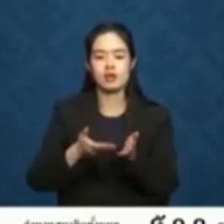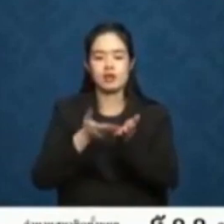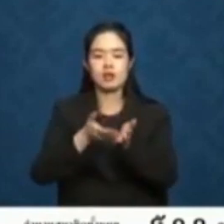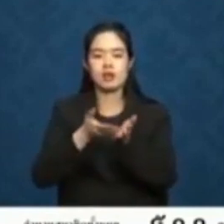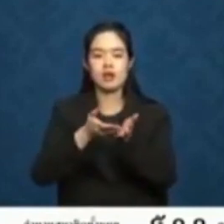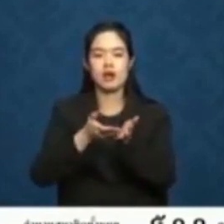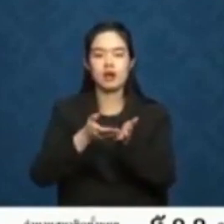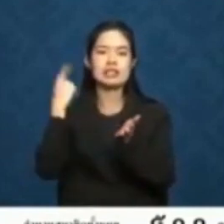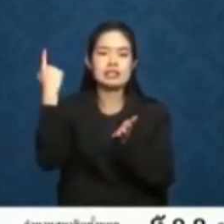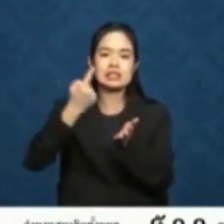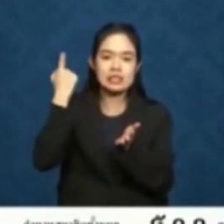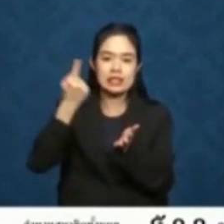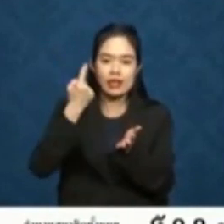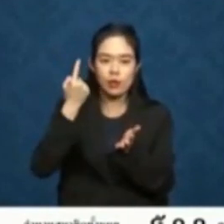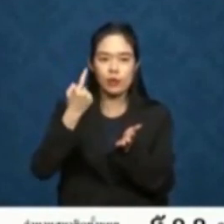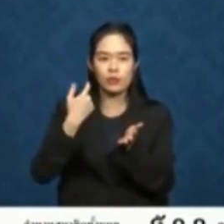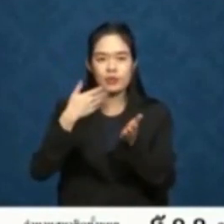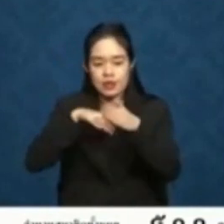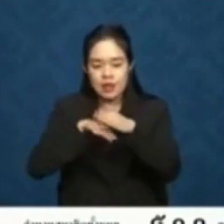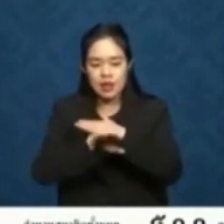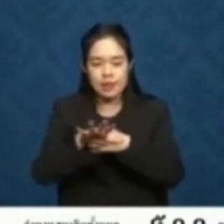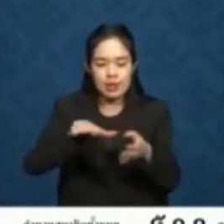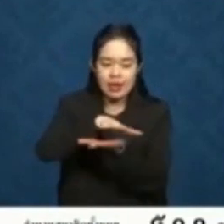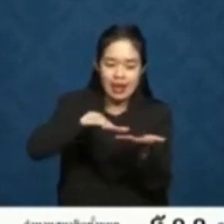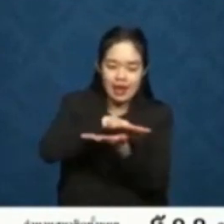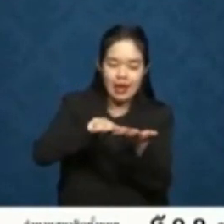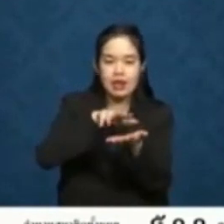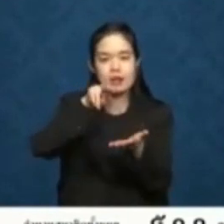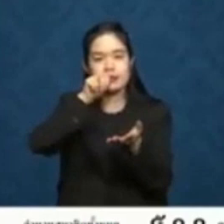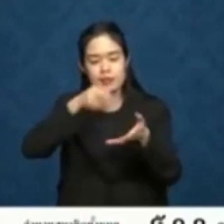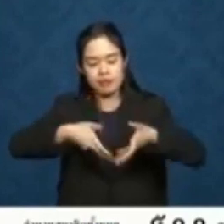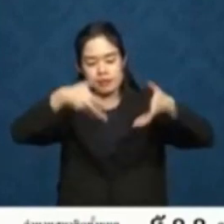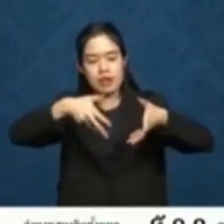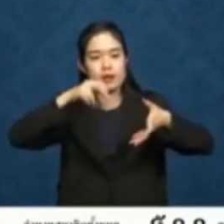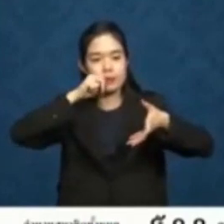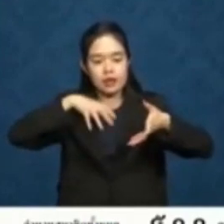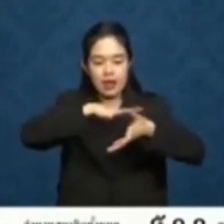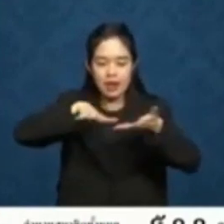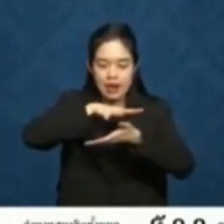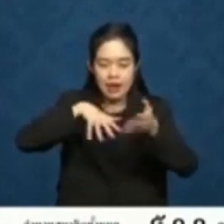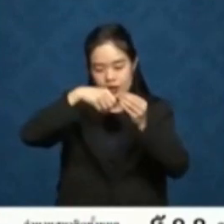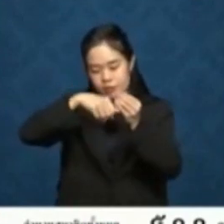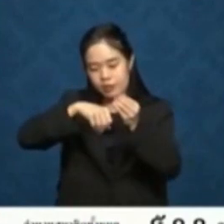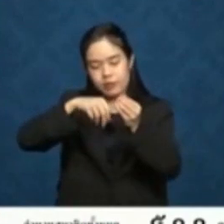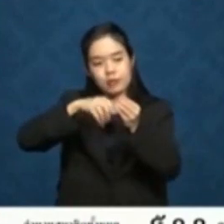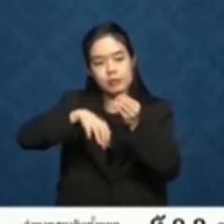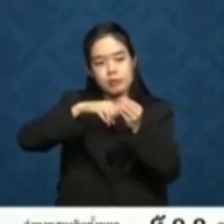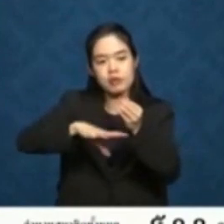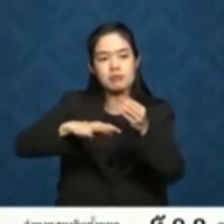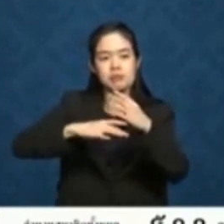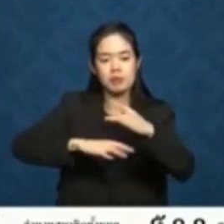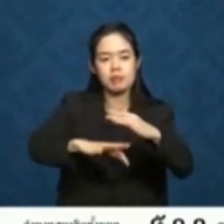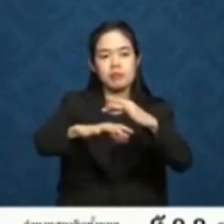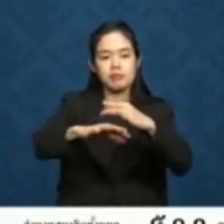ยวการแอบล้างถังบรรจุน้ำมันการทิ้งน้ำมันปนเปื้อนลงทะเลการเดินเรือขนส่งและรวมถึงแท่นขุดเจ